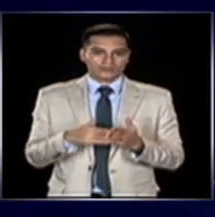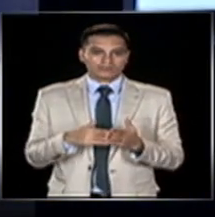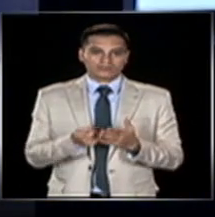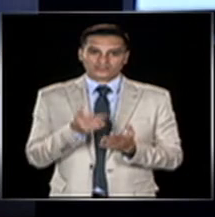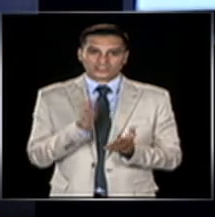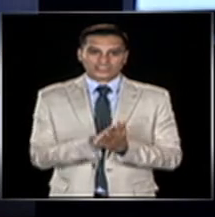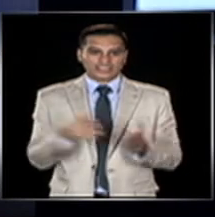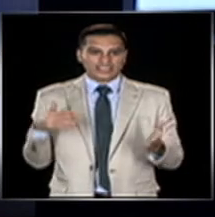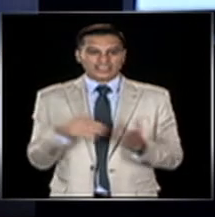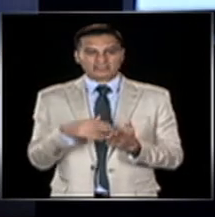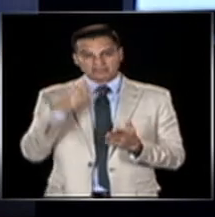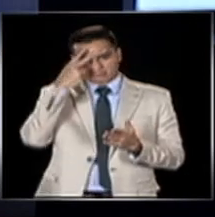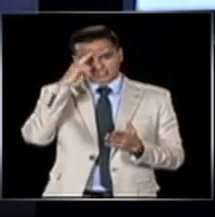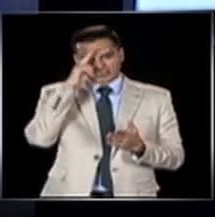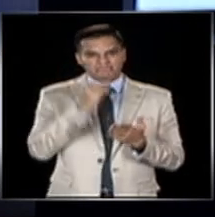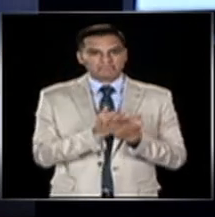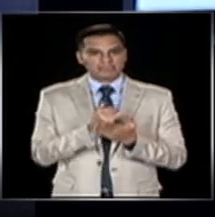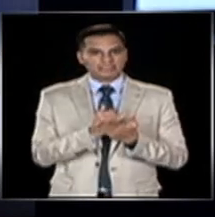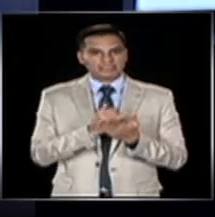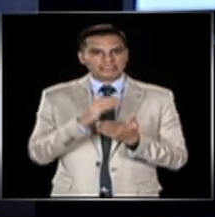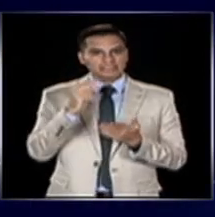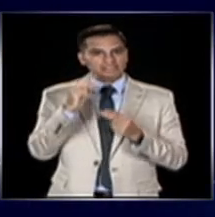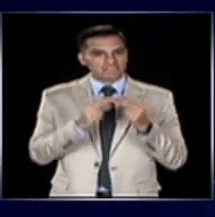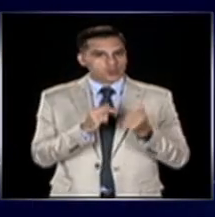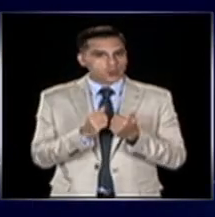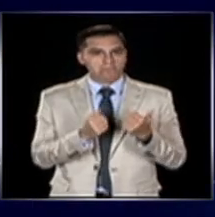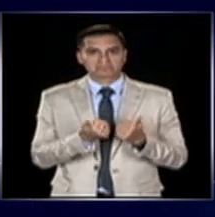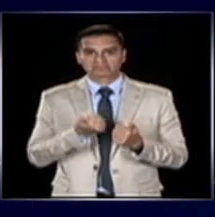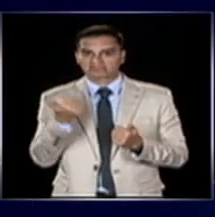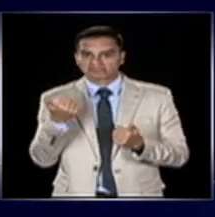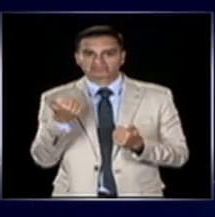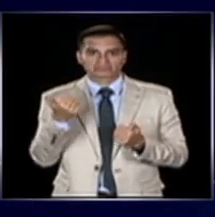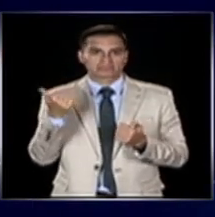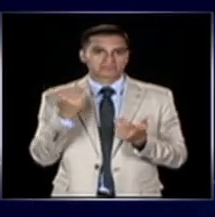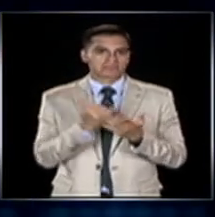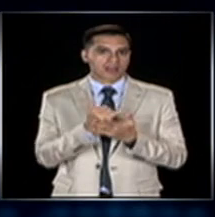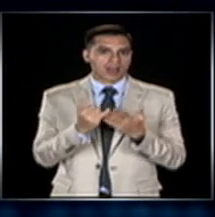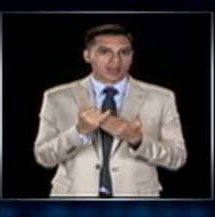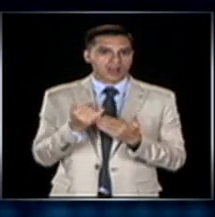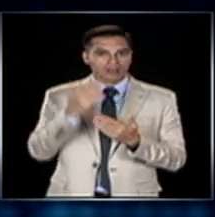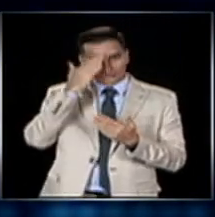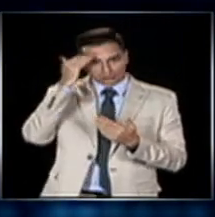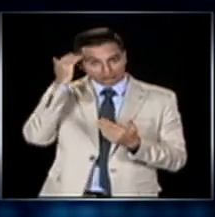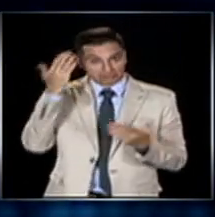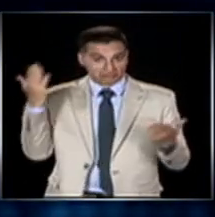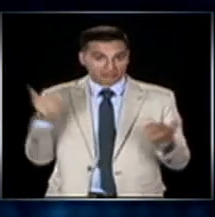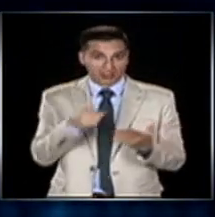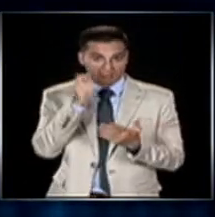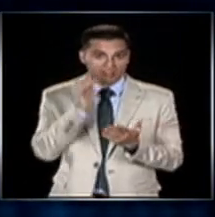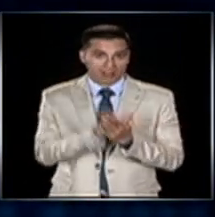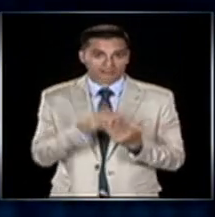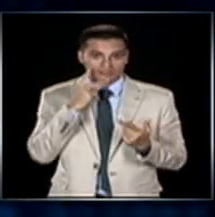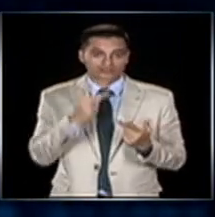والفرصة الأخيرة لمدرسة جمال عبد الناصر، فقرة عجلة الحظ.